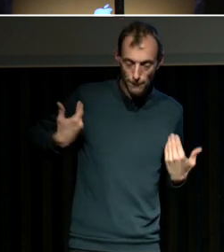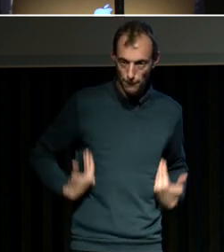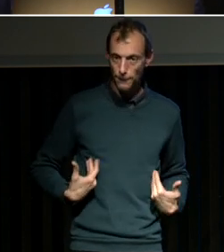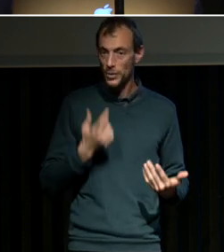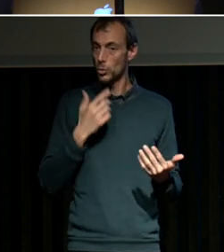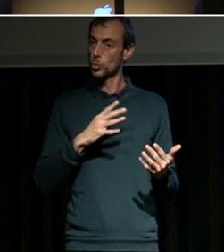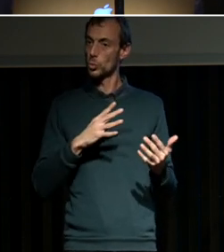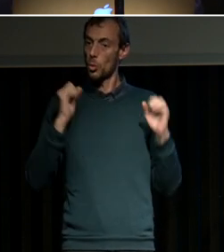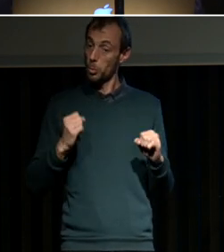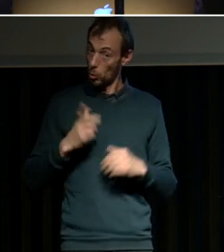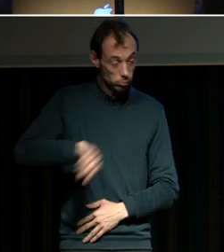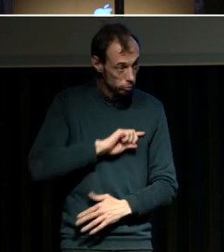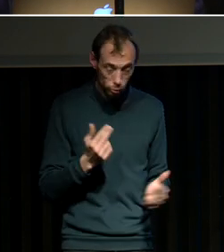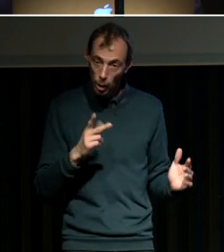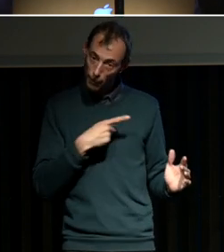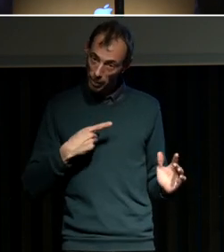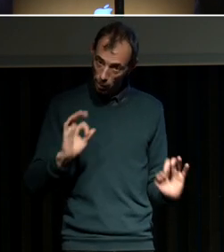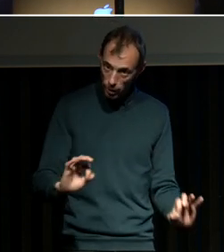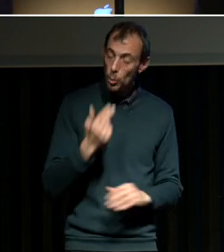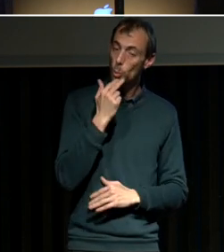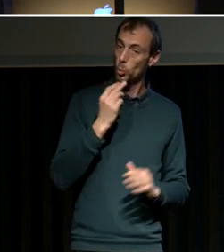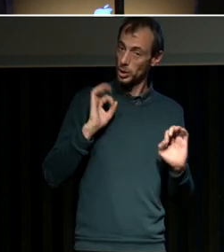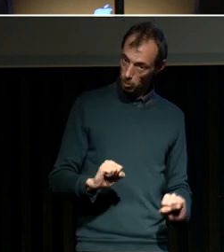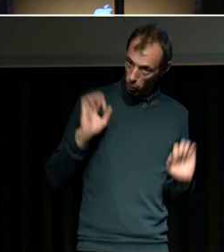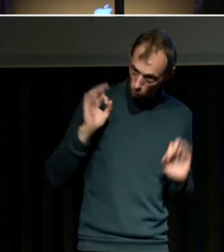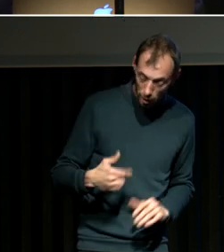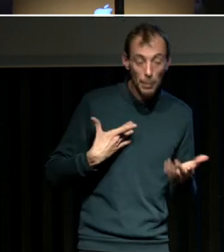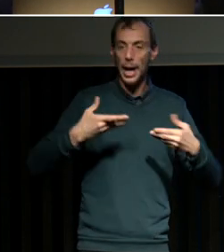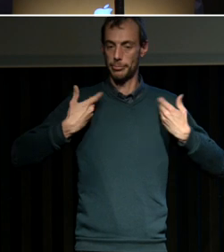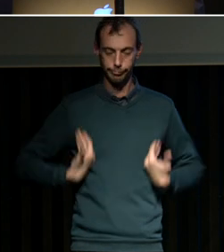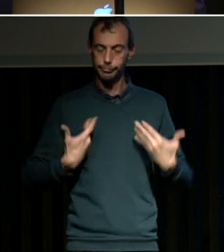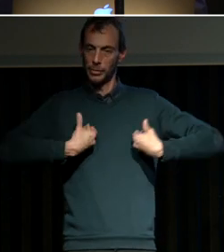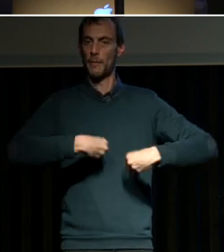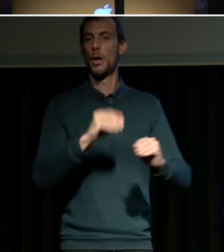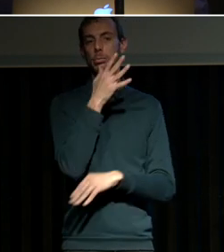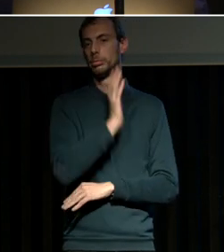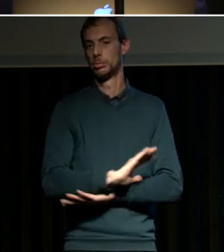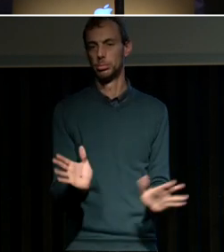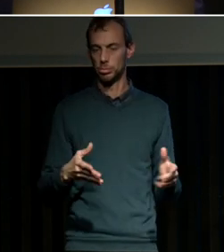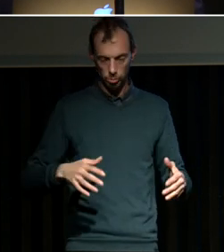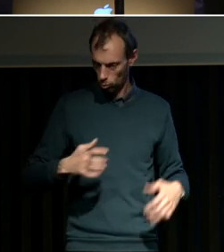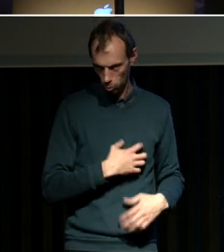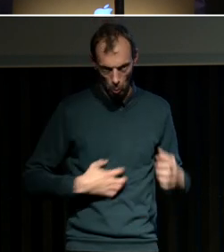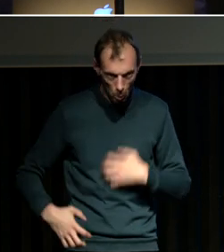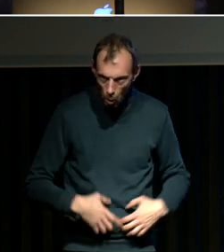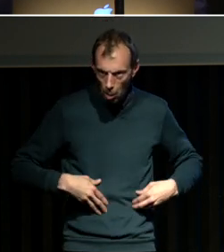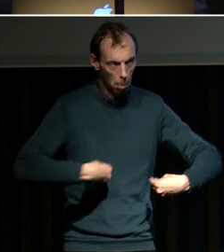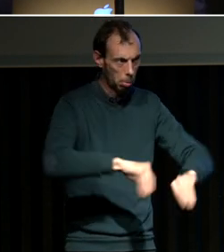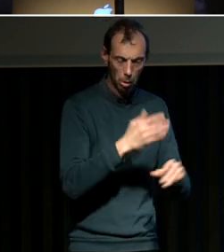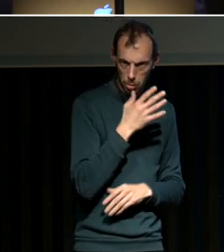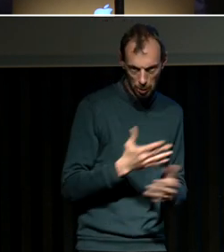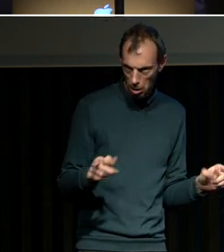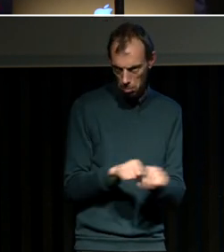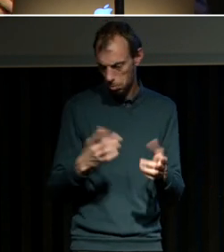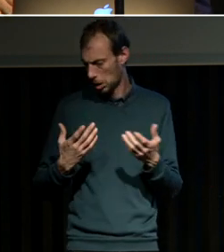corps. Nous en avons l'usage, mais nous n'avons pas le droit de le vendre. Nous ne pouvons pas vendre nos organes comme nous ne pouvons pas vendre nos gamètes. Et ça, c'est